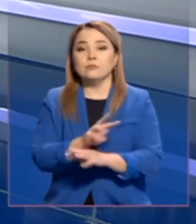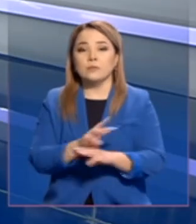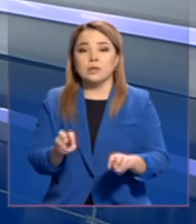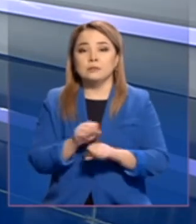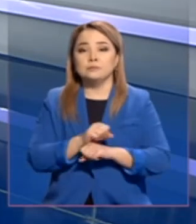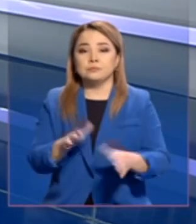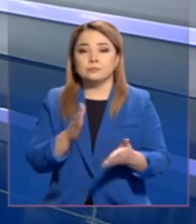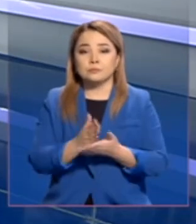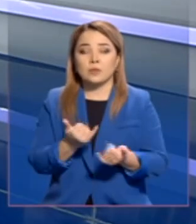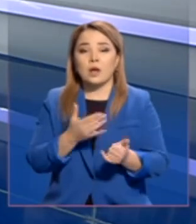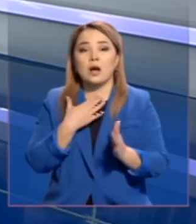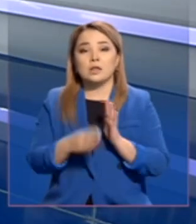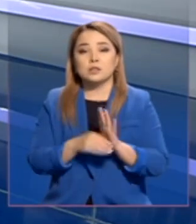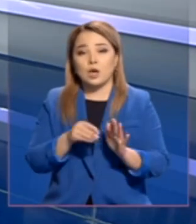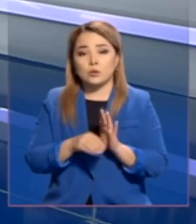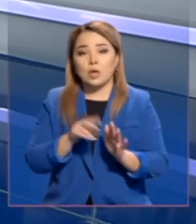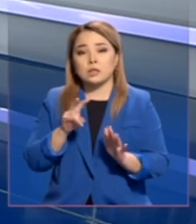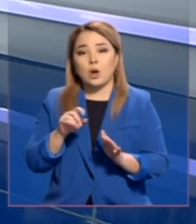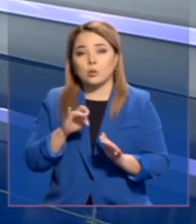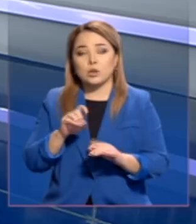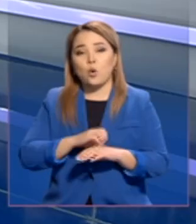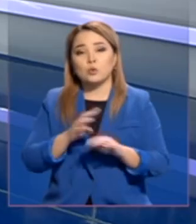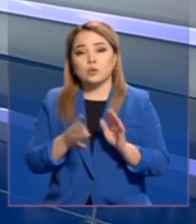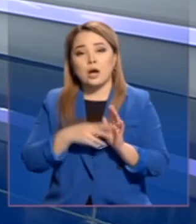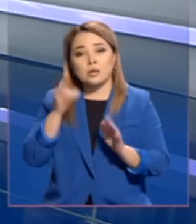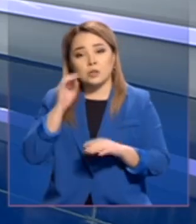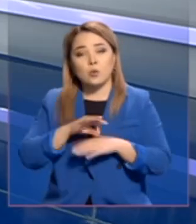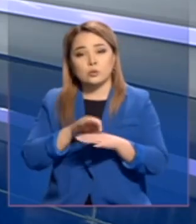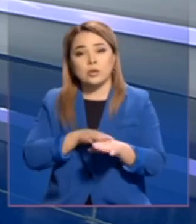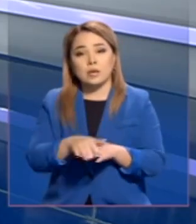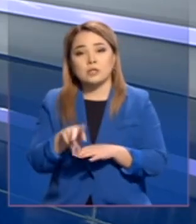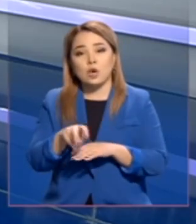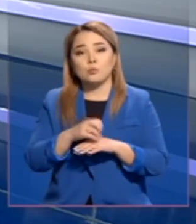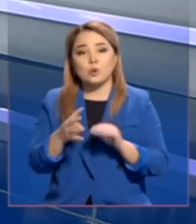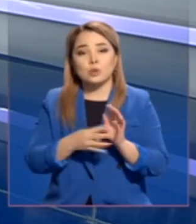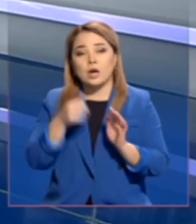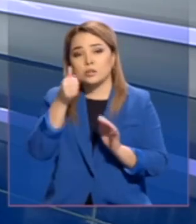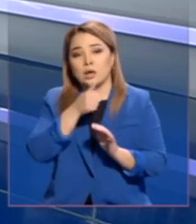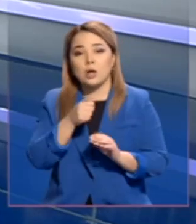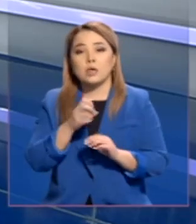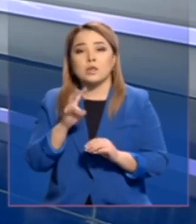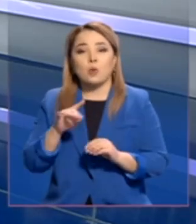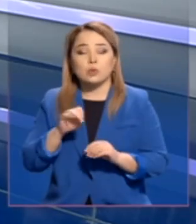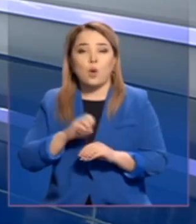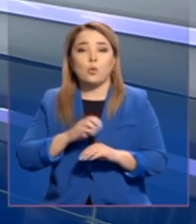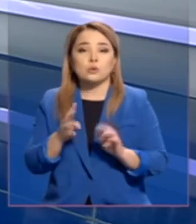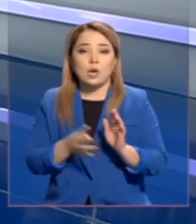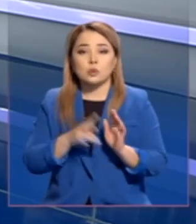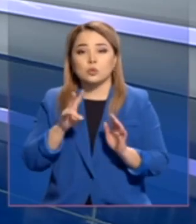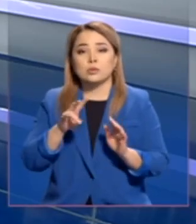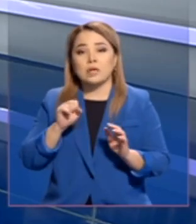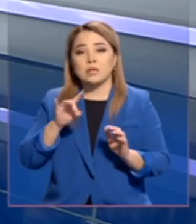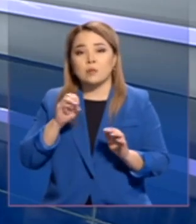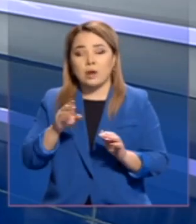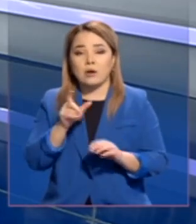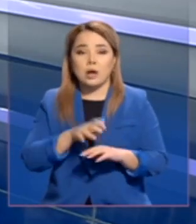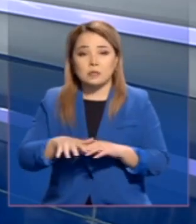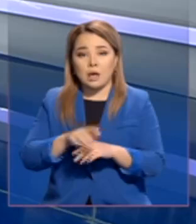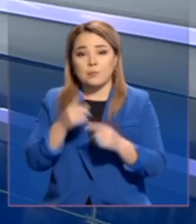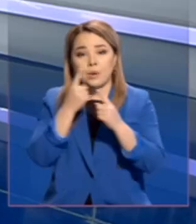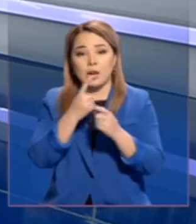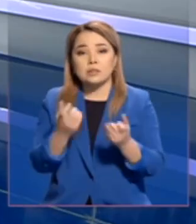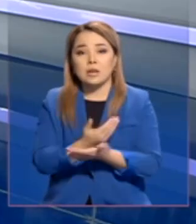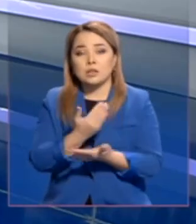Мәжіліс таратылды. Ал сайлау Наурыздың 19-ы өтуі тиіс. 2019 жылы Наурыздың 19-ы күні Нұрсұлтан Назарбаев халыққа мәлімдеме